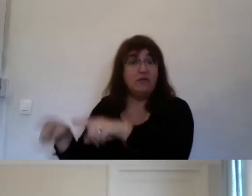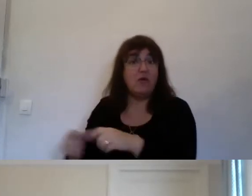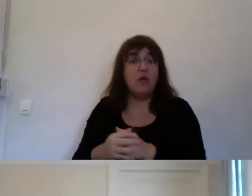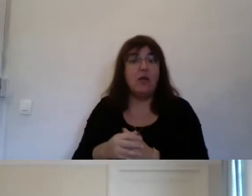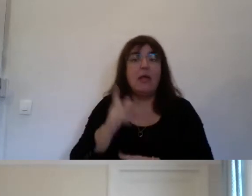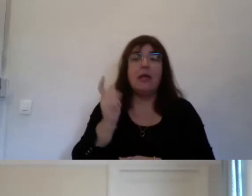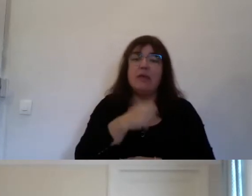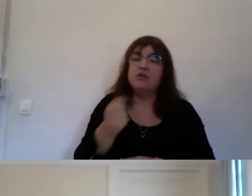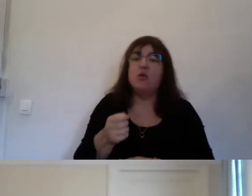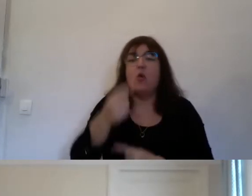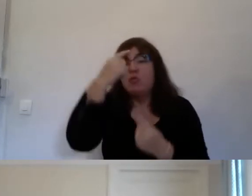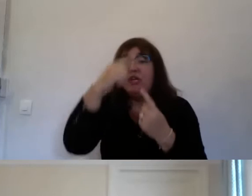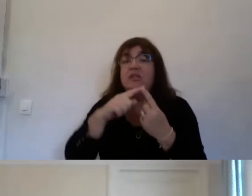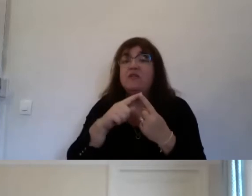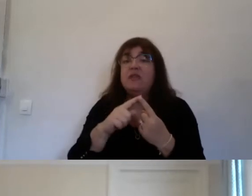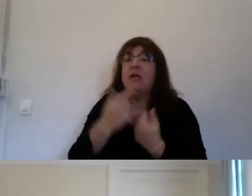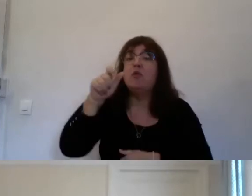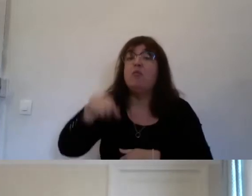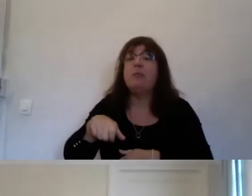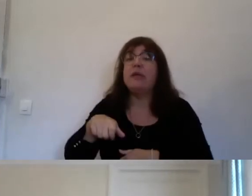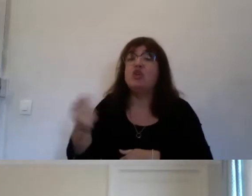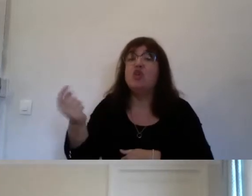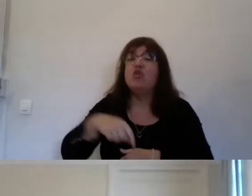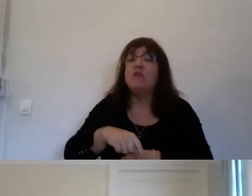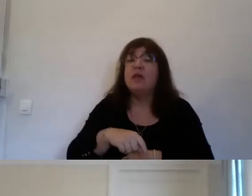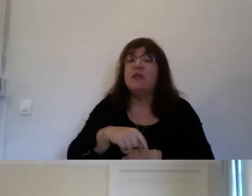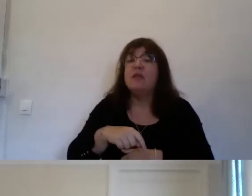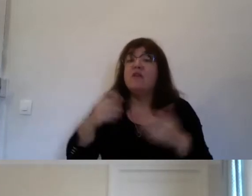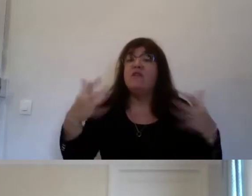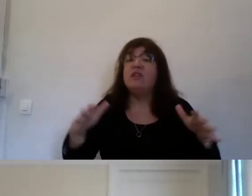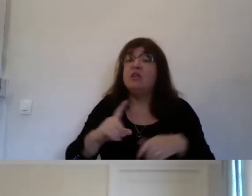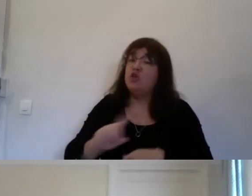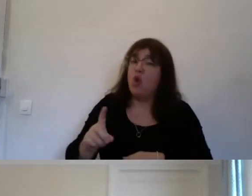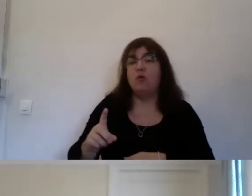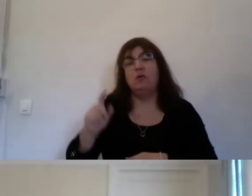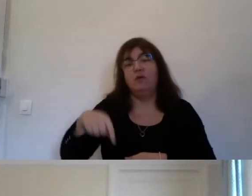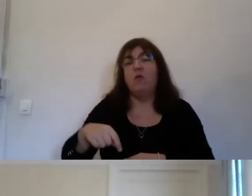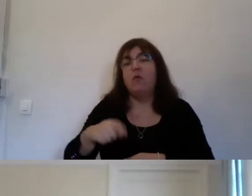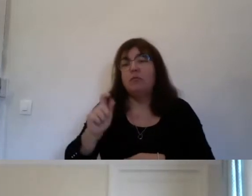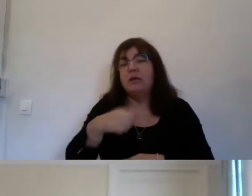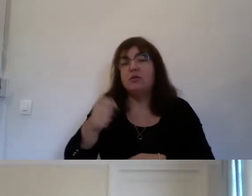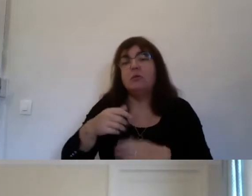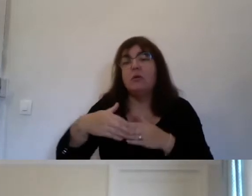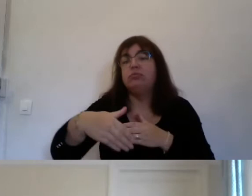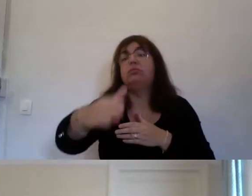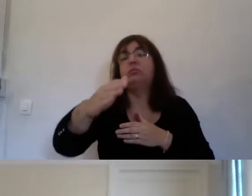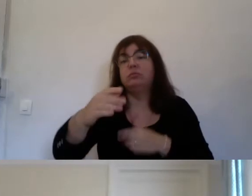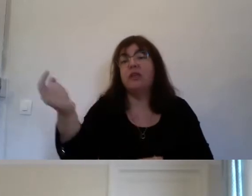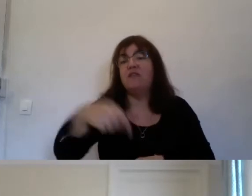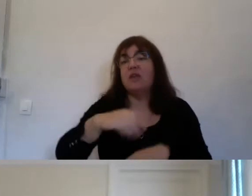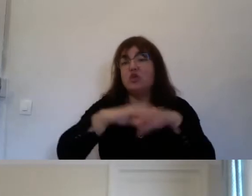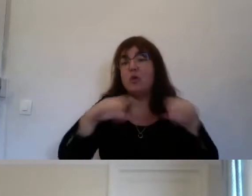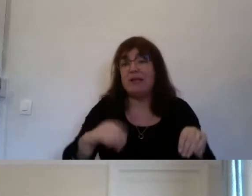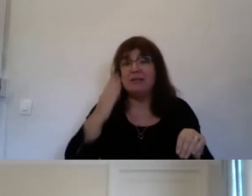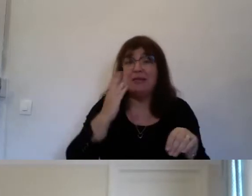les gens. L'objectif, ce n'est pas ça. C'est un élément supplémentaire, complémentaire, devrais-je dire plutôt, et pas qui va supporter. C'est un